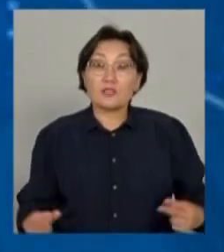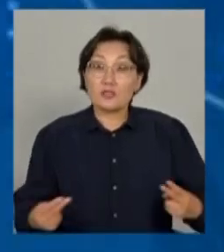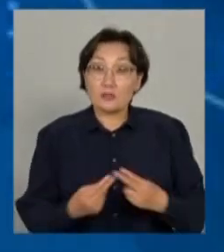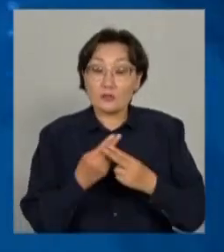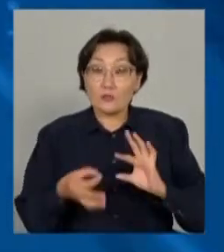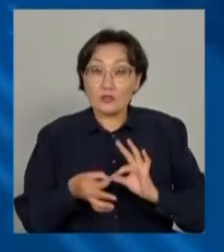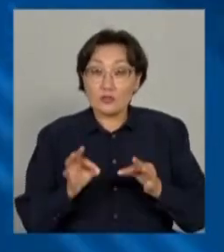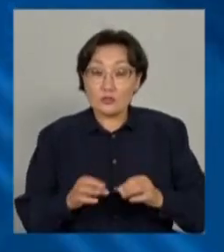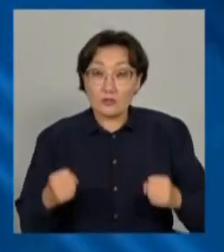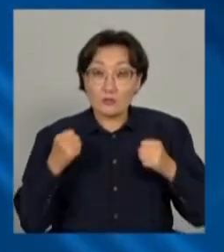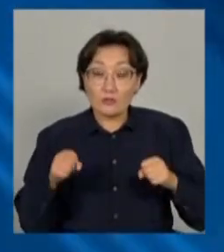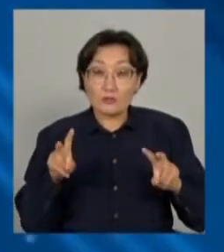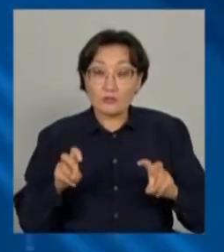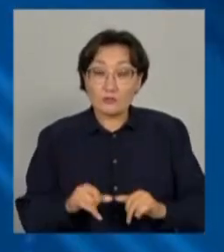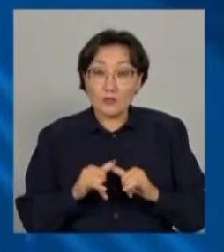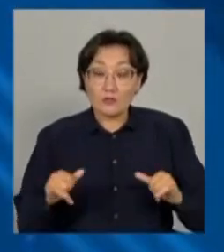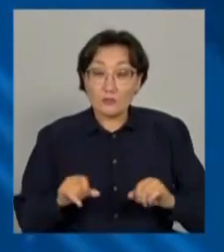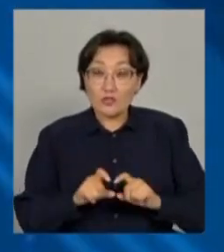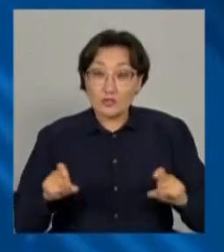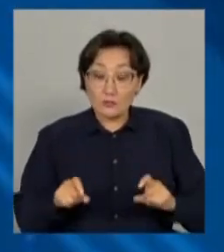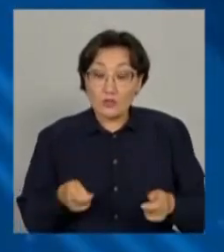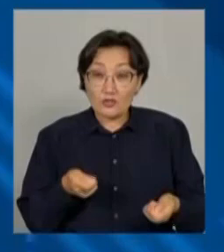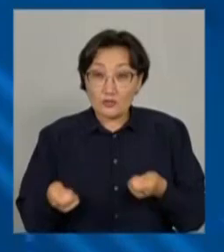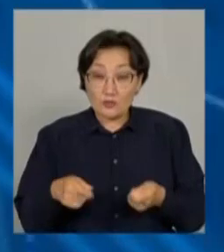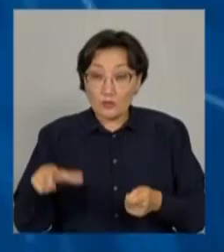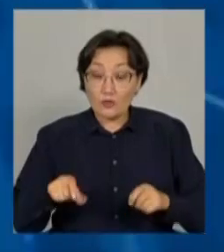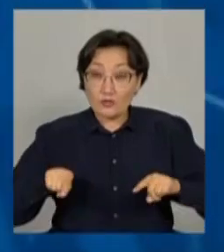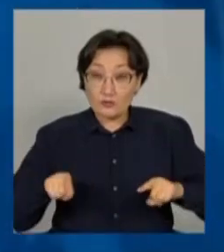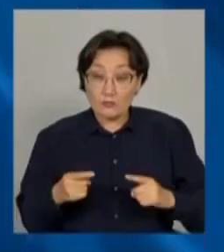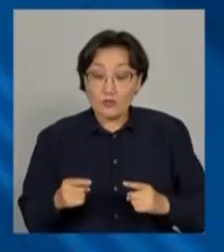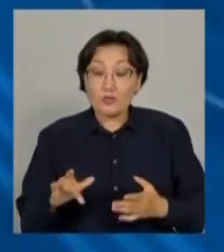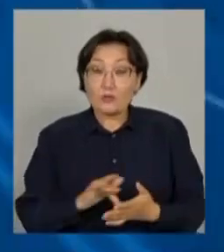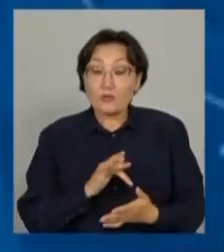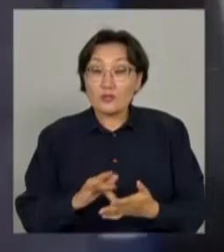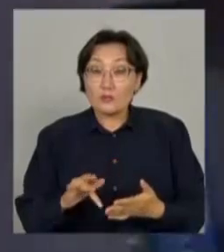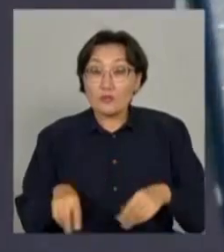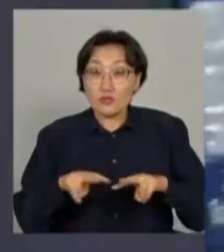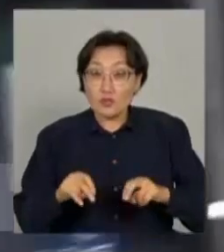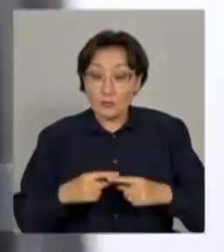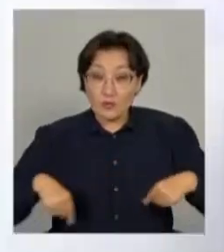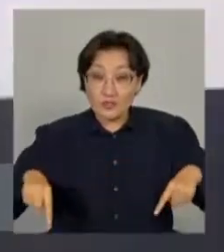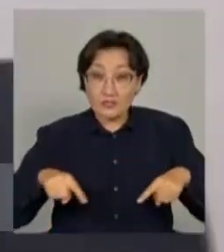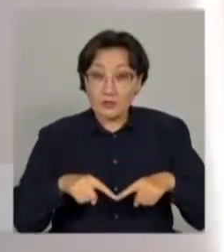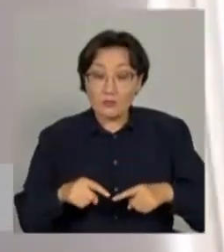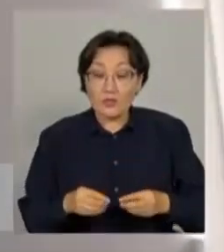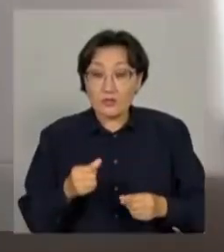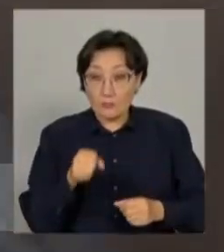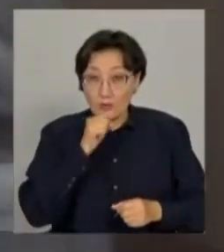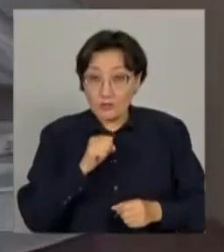Астанада олимпиадалық спорт түрлерін дамыту дирекциясының басшысы қамауға алынды. Қаржылық мониторинг агенттігінің мәліметінше, қаражат